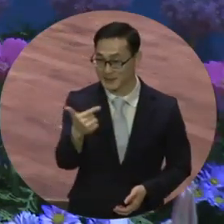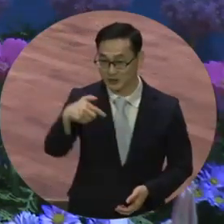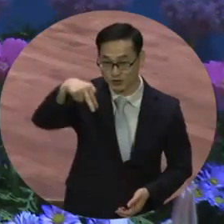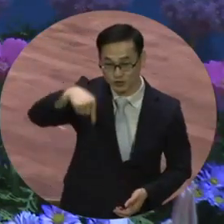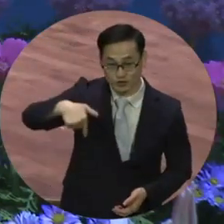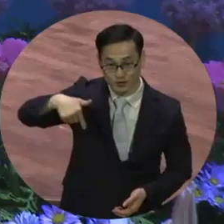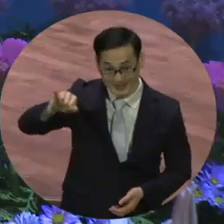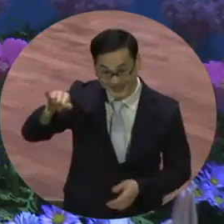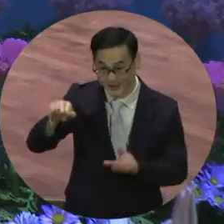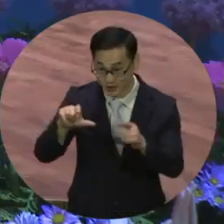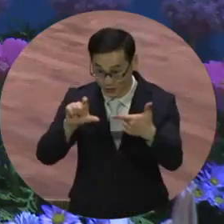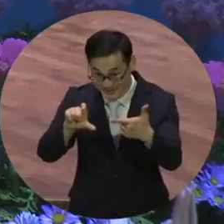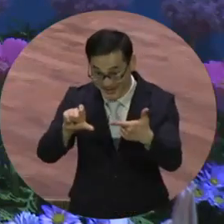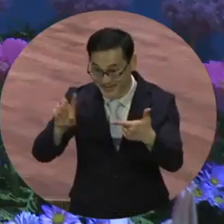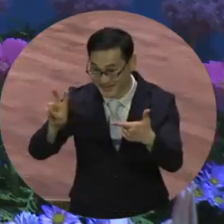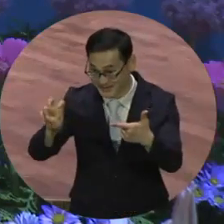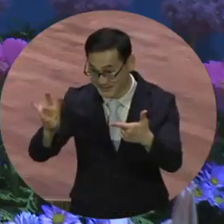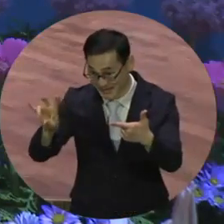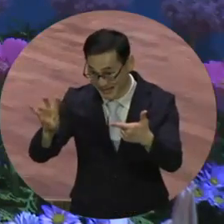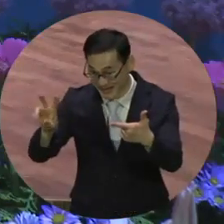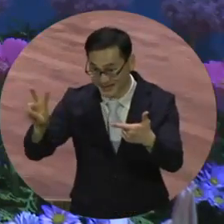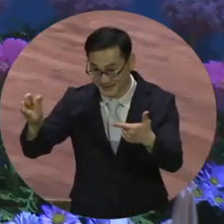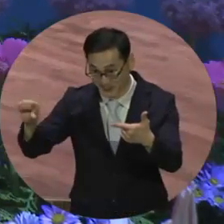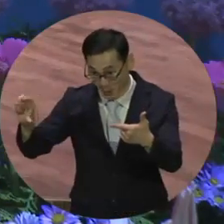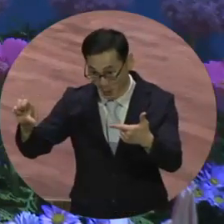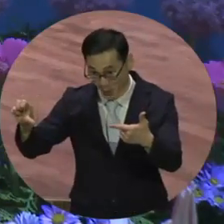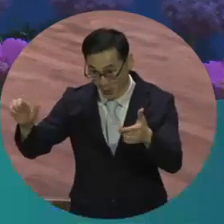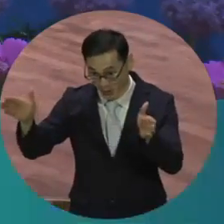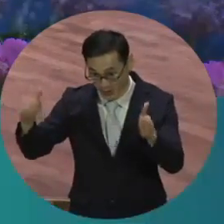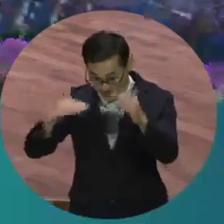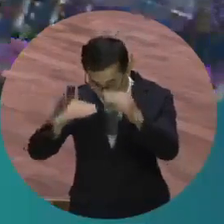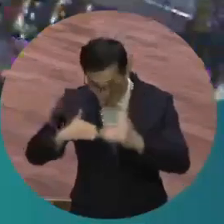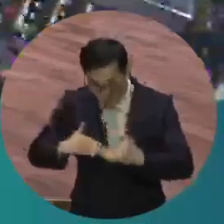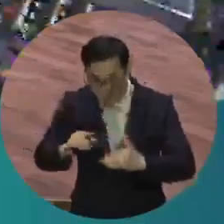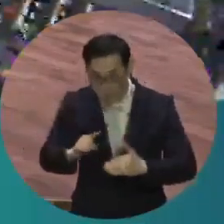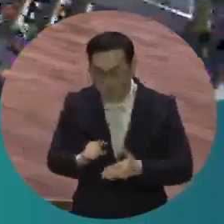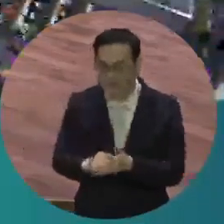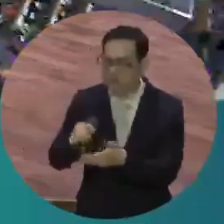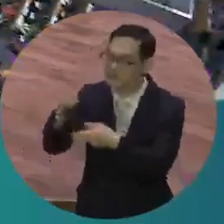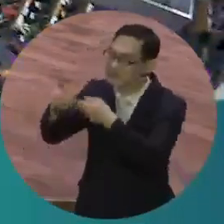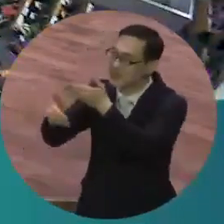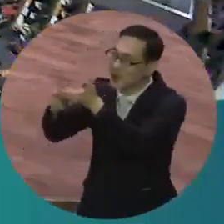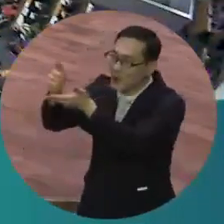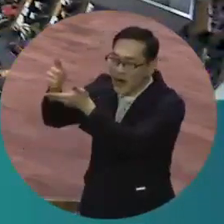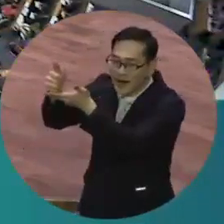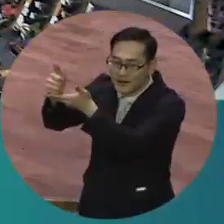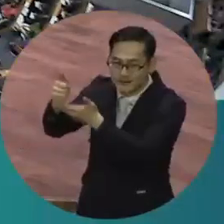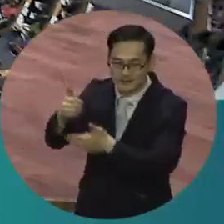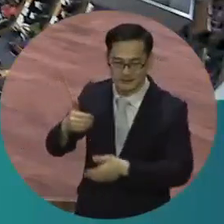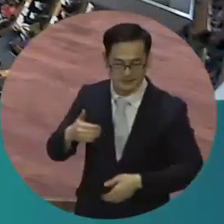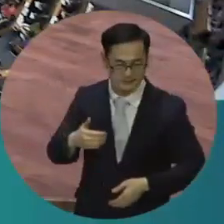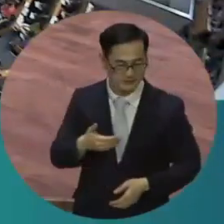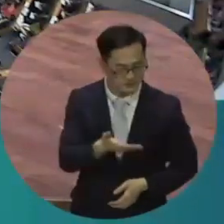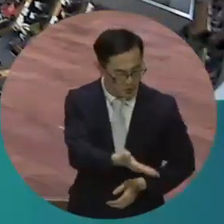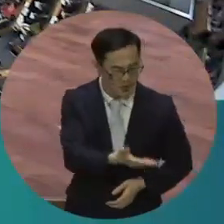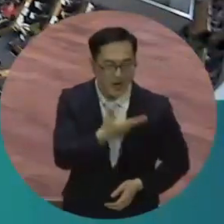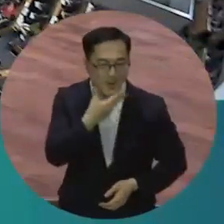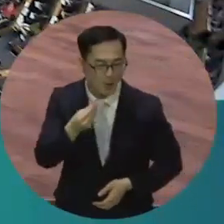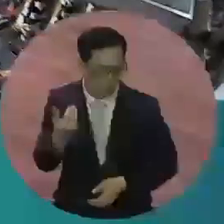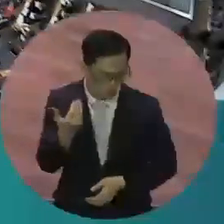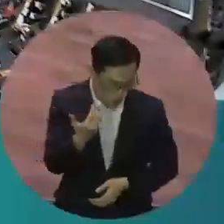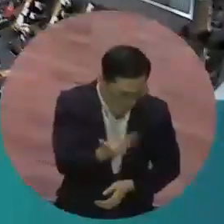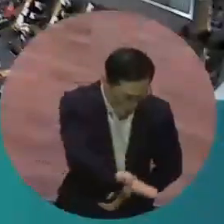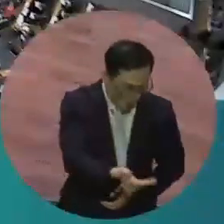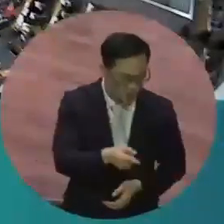6장이에요. 6장 24절로 25절에 이렇게 말합니다. 여호와는 내게 복을 주시고